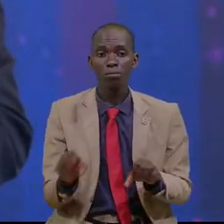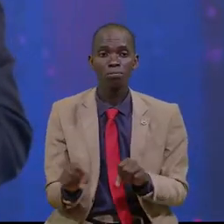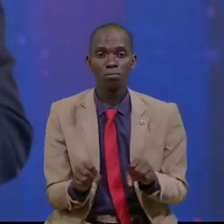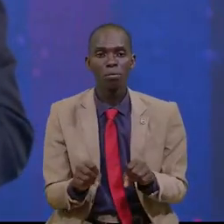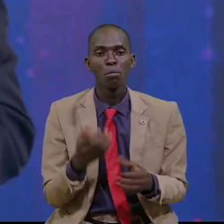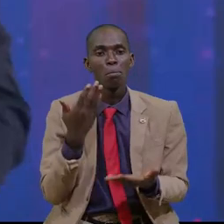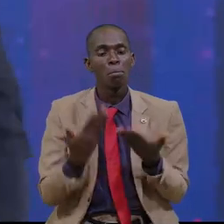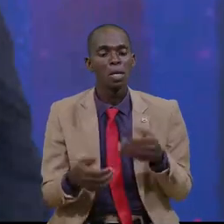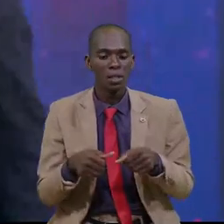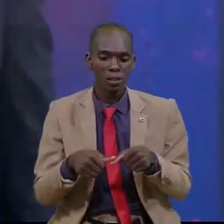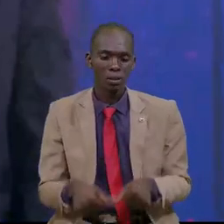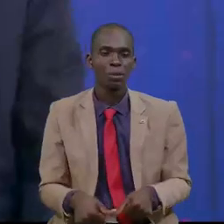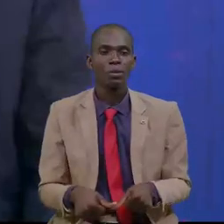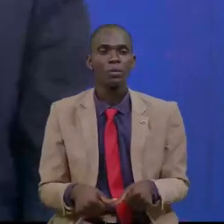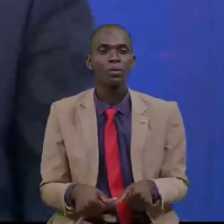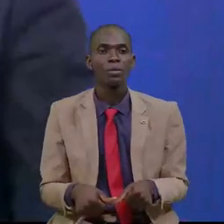Verset